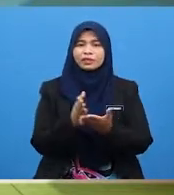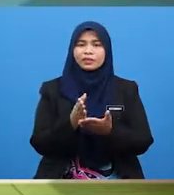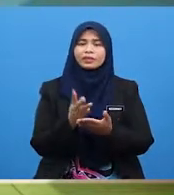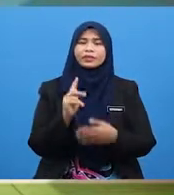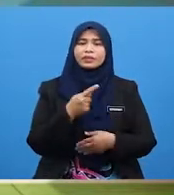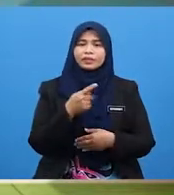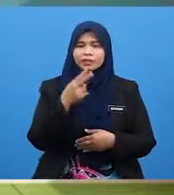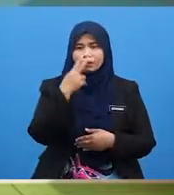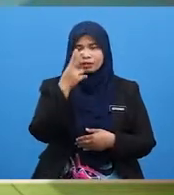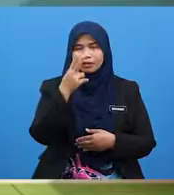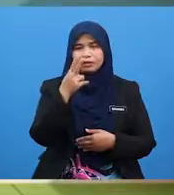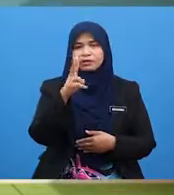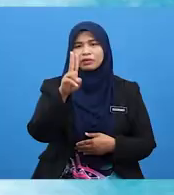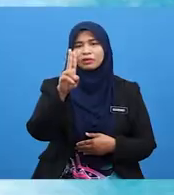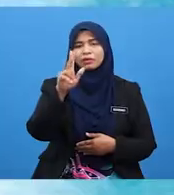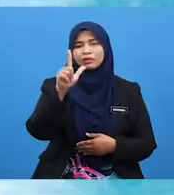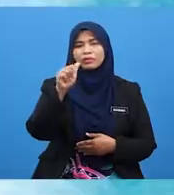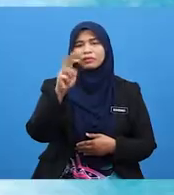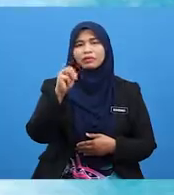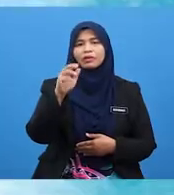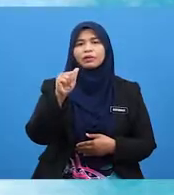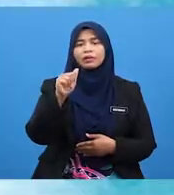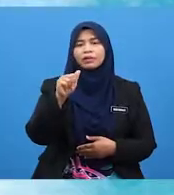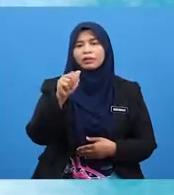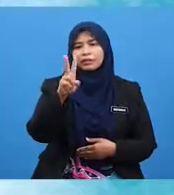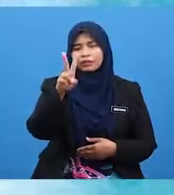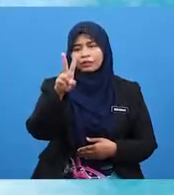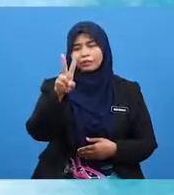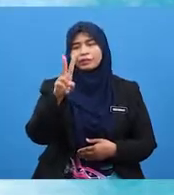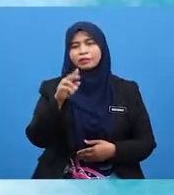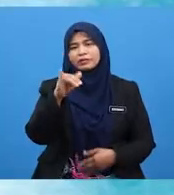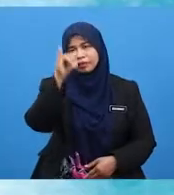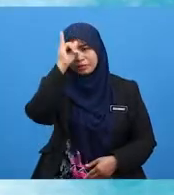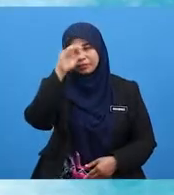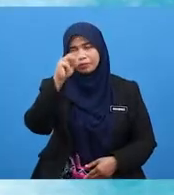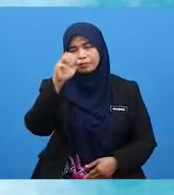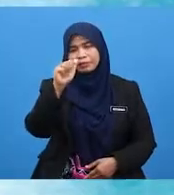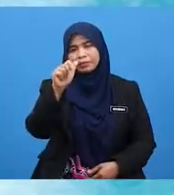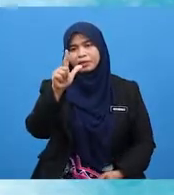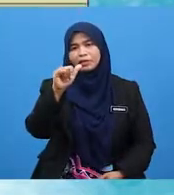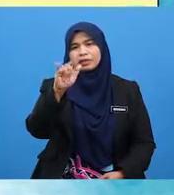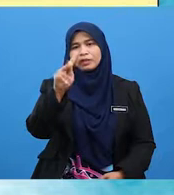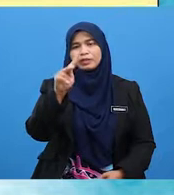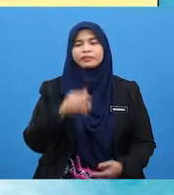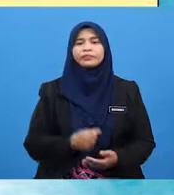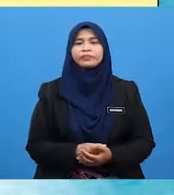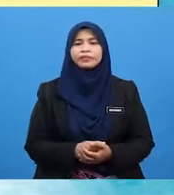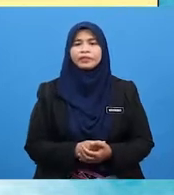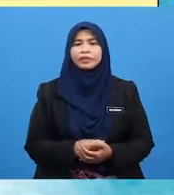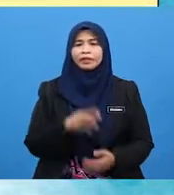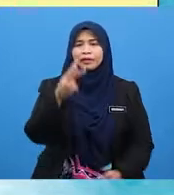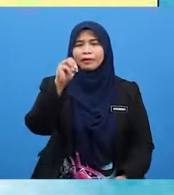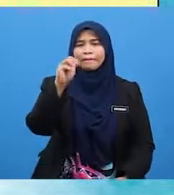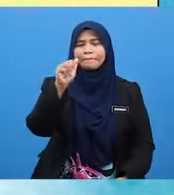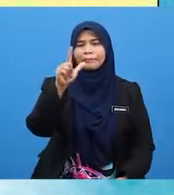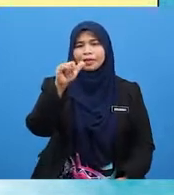pula dengan tokoh ulama yang kedua, iaitu Imam Malik rahimahullah. Nama sebenar beliau ialah Malik